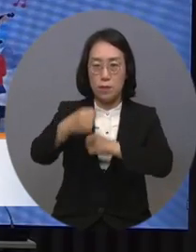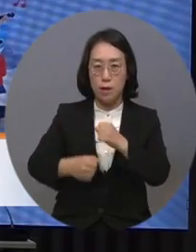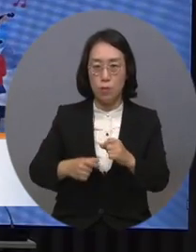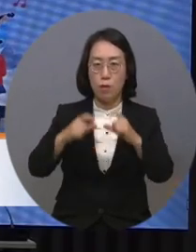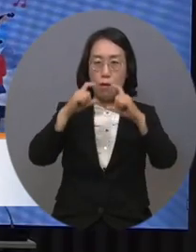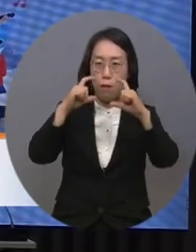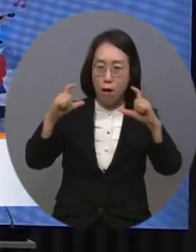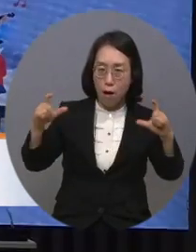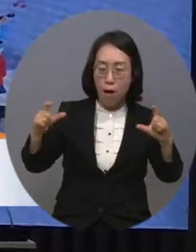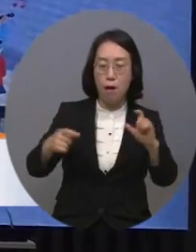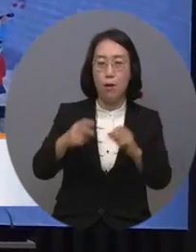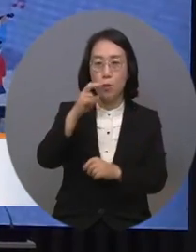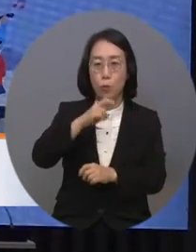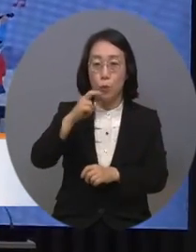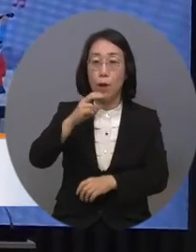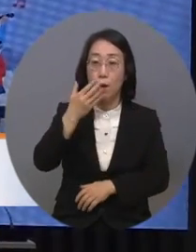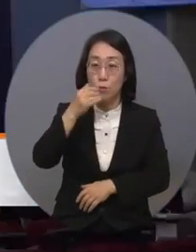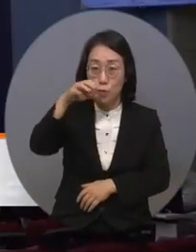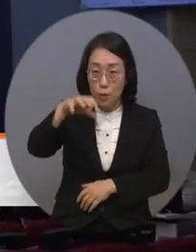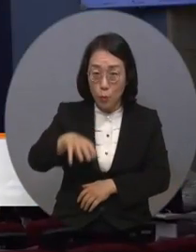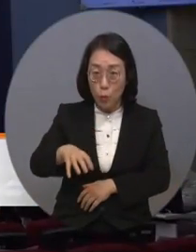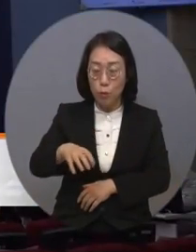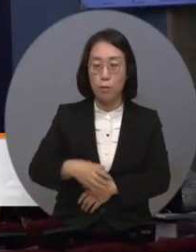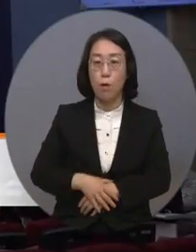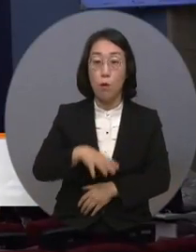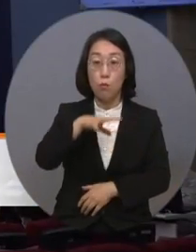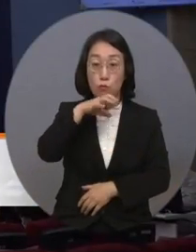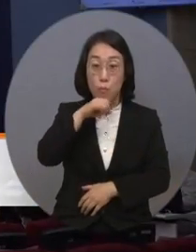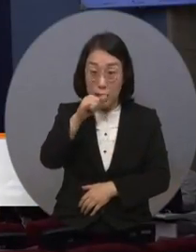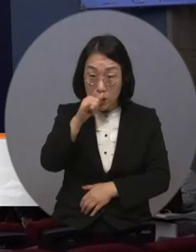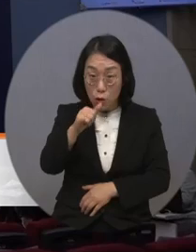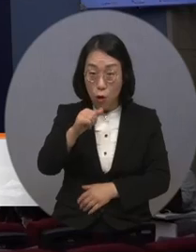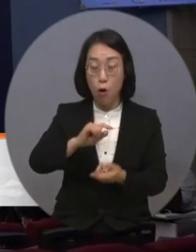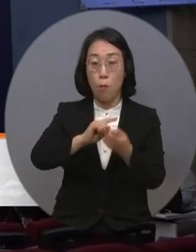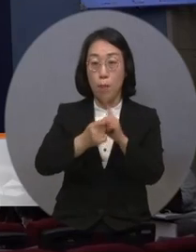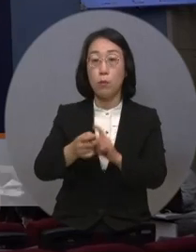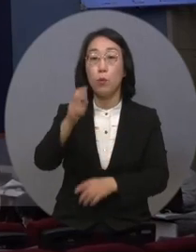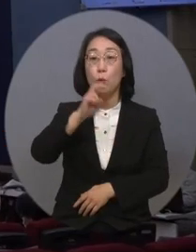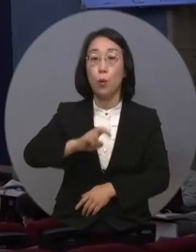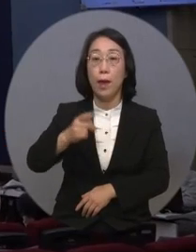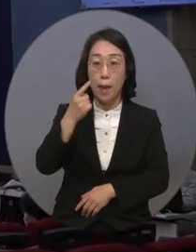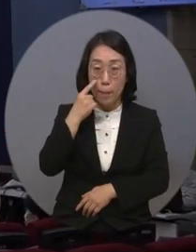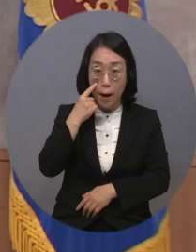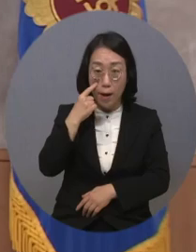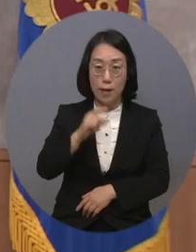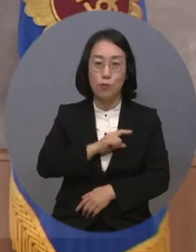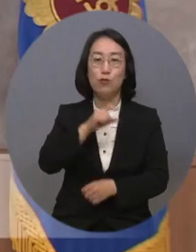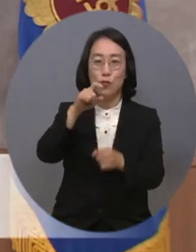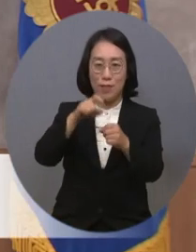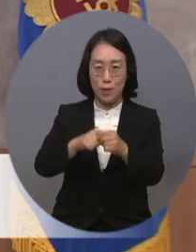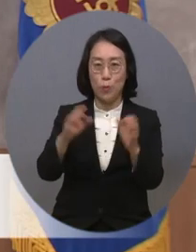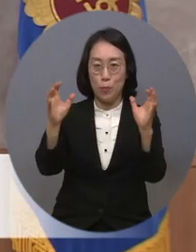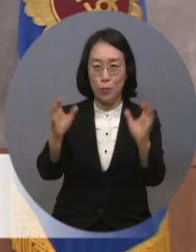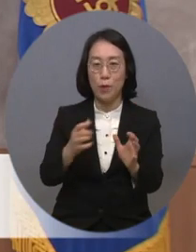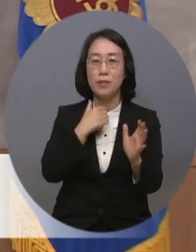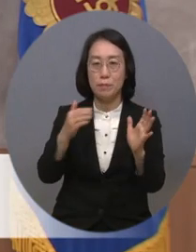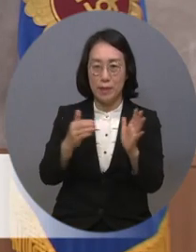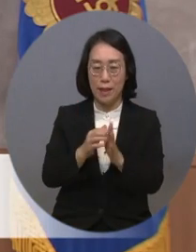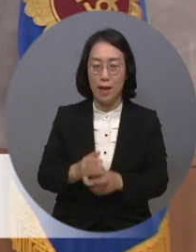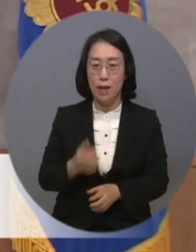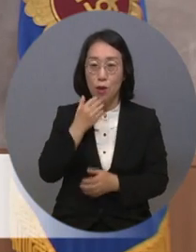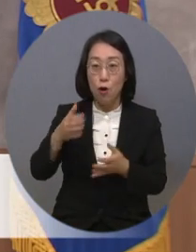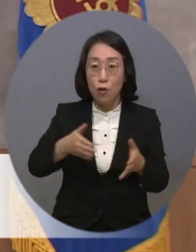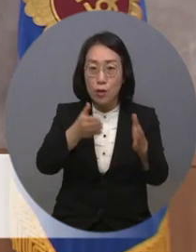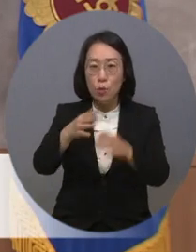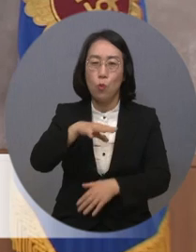있는 장을 만들어보기 위한 토론회가 불만 있어 그럼 노래해 라는 이름으로 진행됐습니다. 경기도 장애인